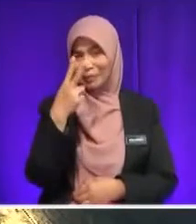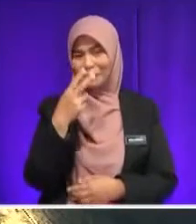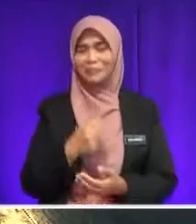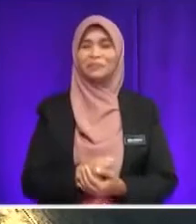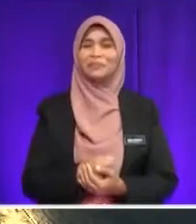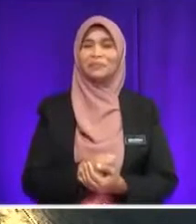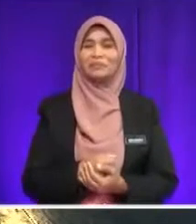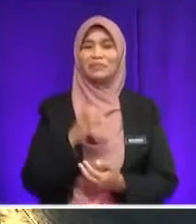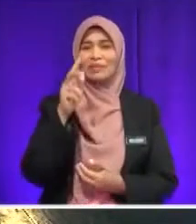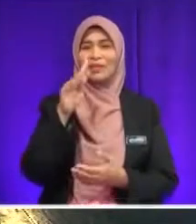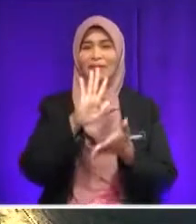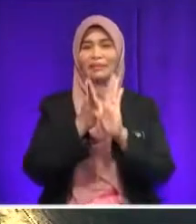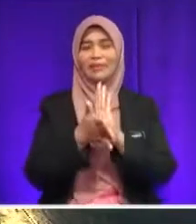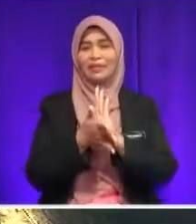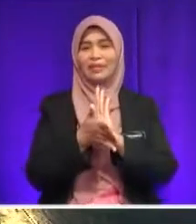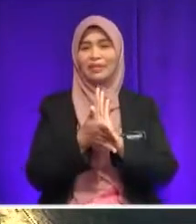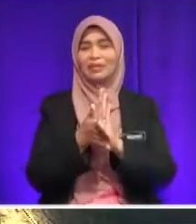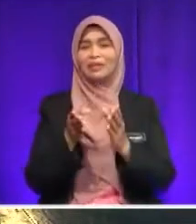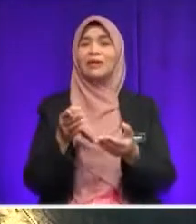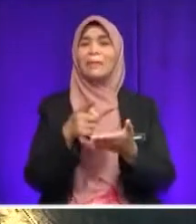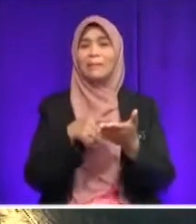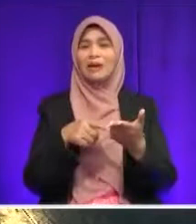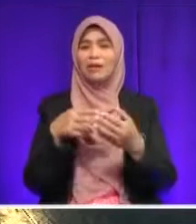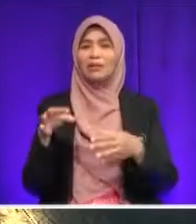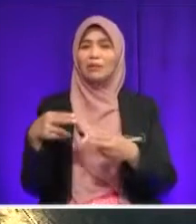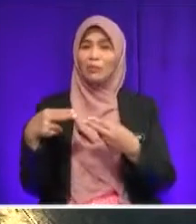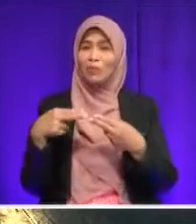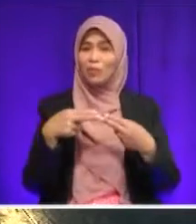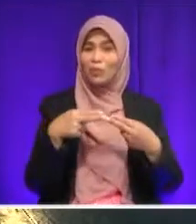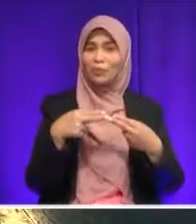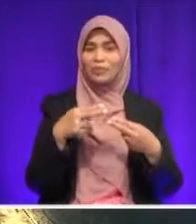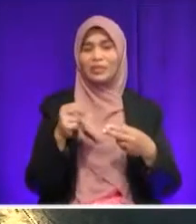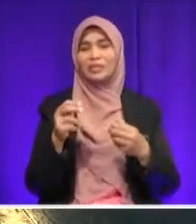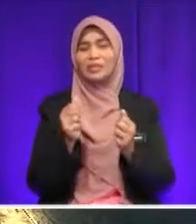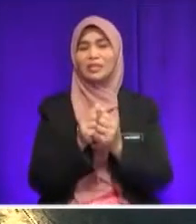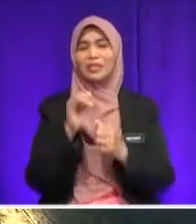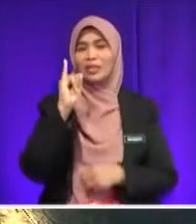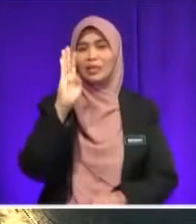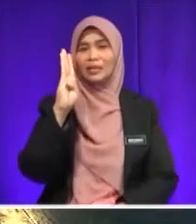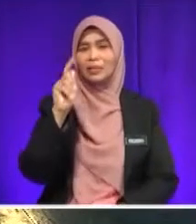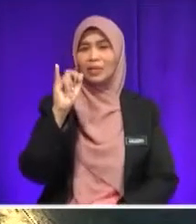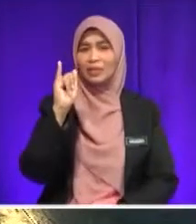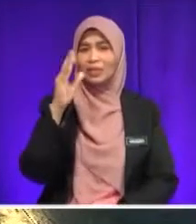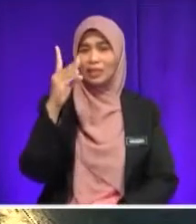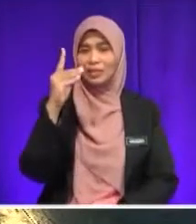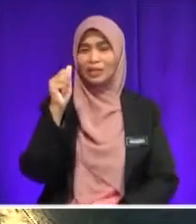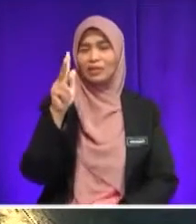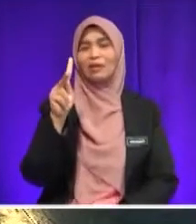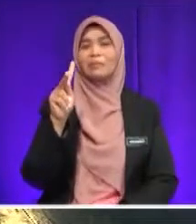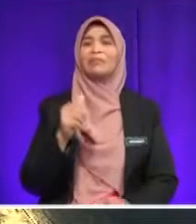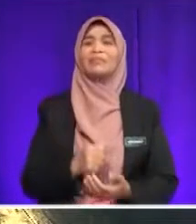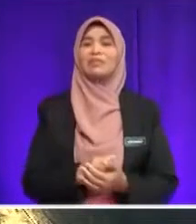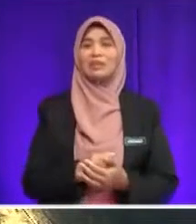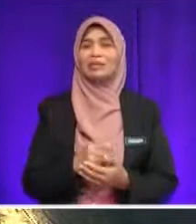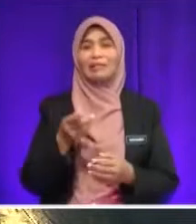Oke jadi aku kaitanya dengan itu tidak nih jadi tadi kita sudah bincang tentang waqaf waqaf nih